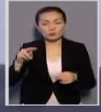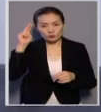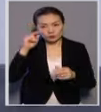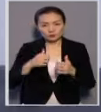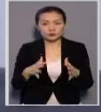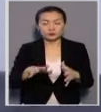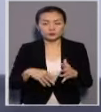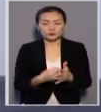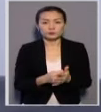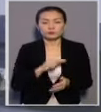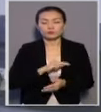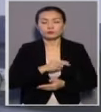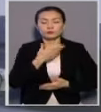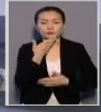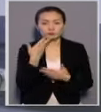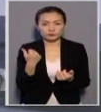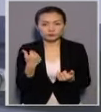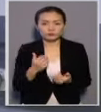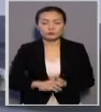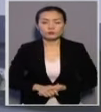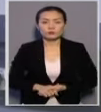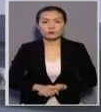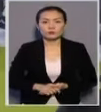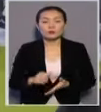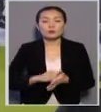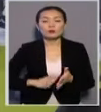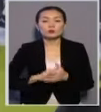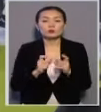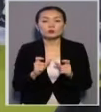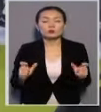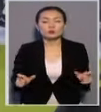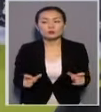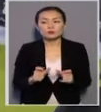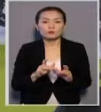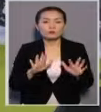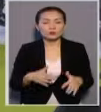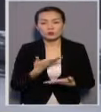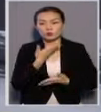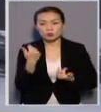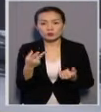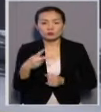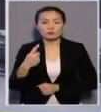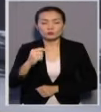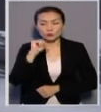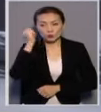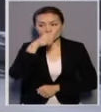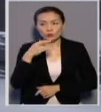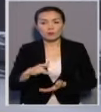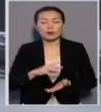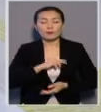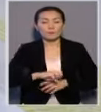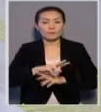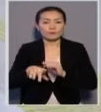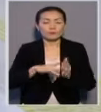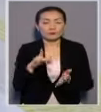аяқтағанымен әлі күнге дейін тұрақты жұмысқа орналаса алмаған. Себеп мектептерде сағат жоқ. Кейін 2021 жылы қалалық жұмыспен